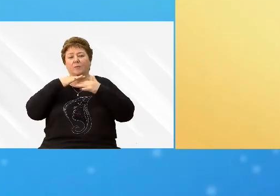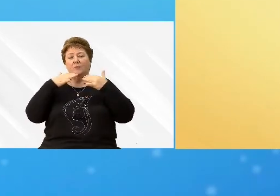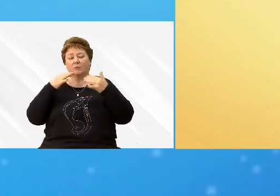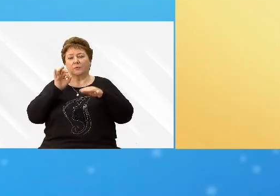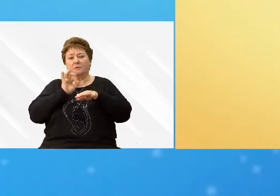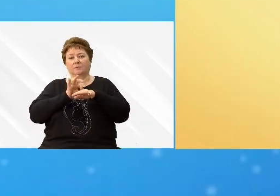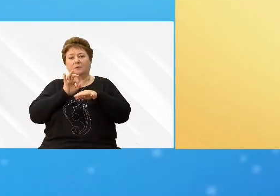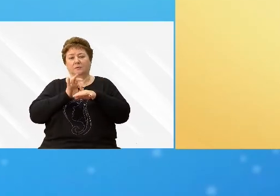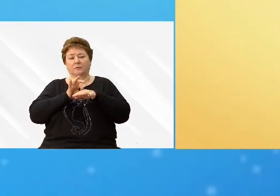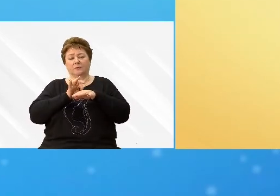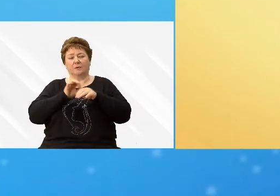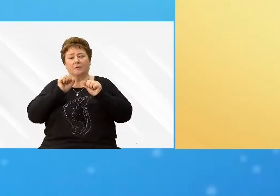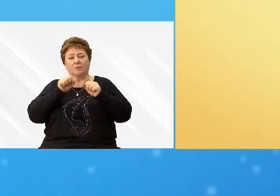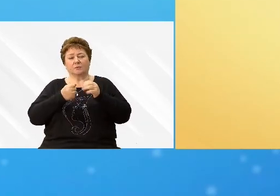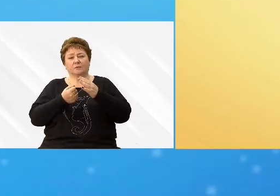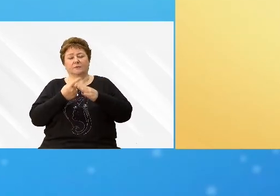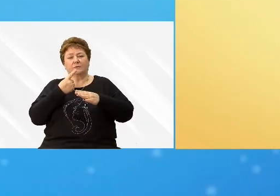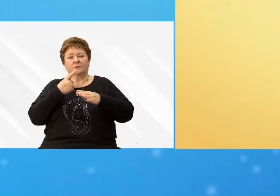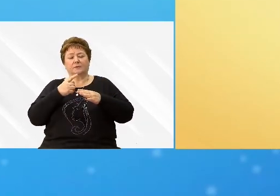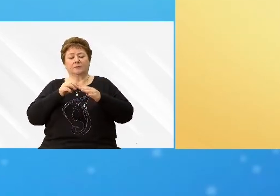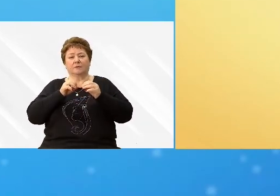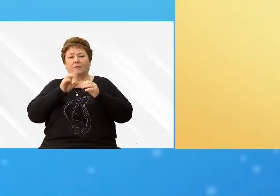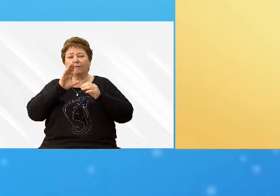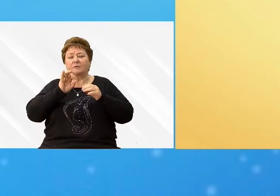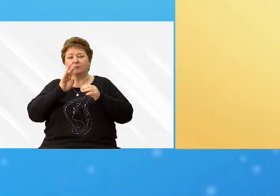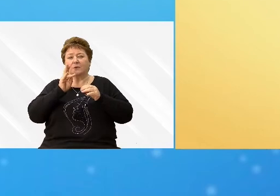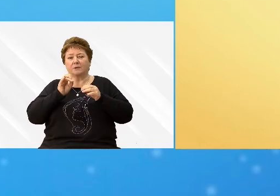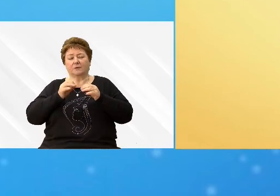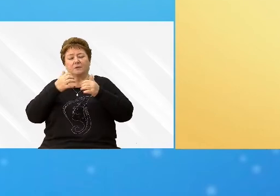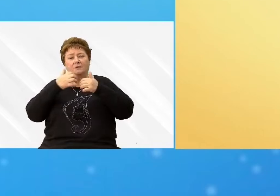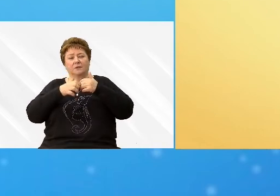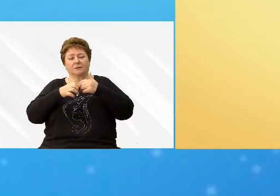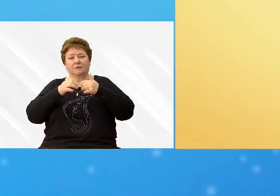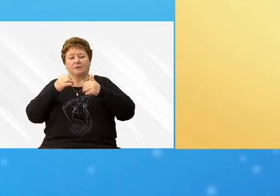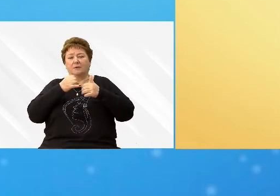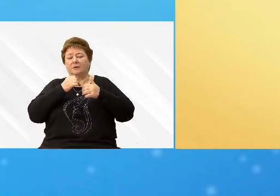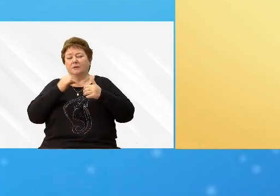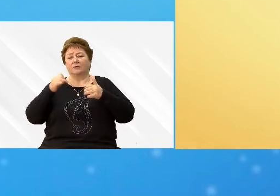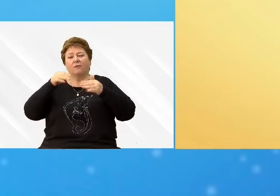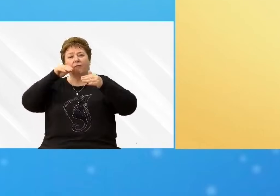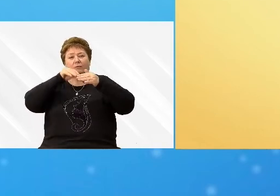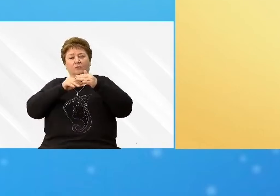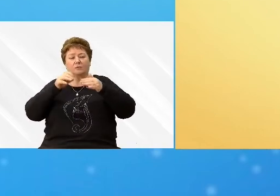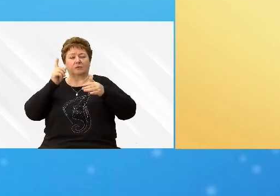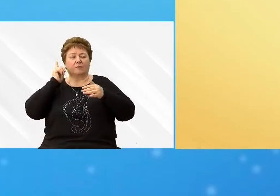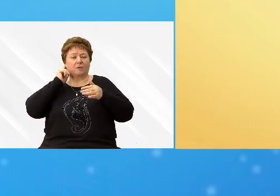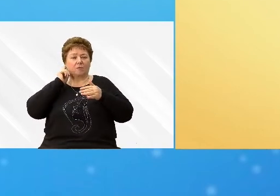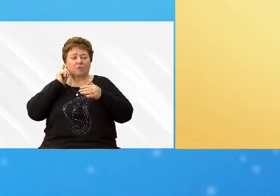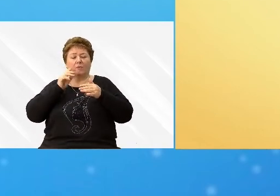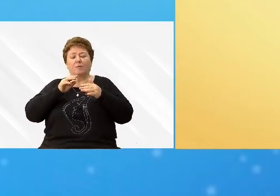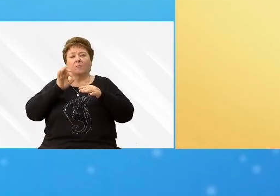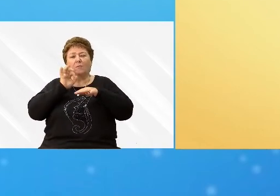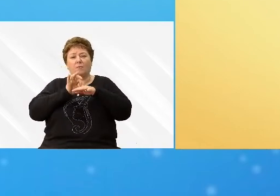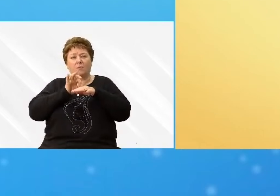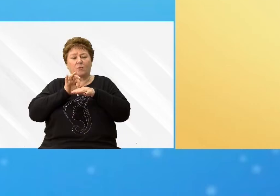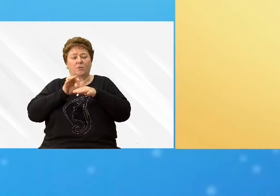заболеваниях может возникнуть воспаление среднего и внутреннего уха при боли в